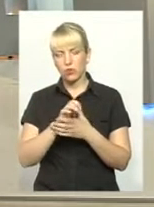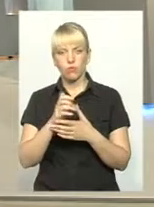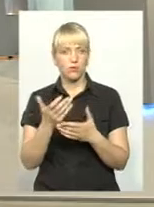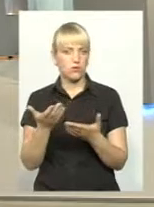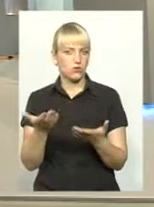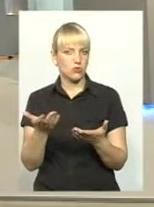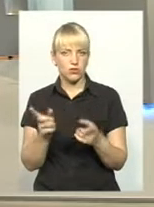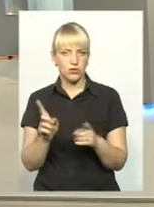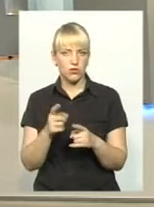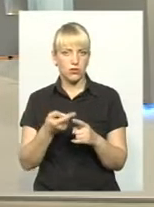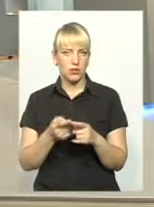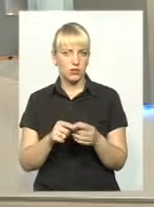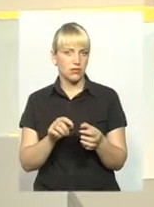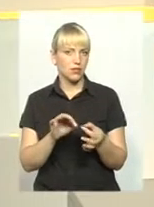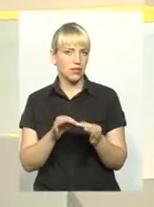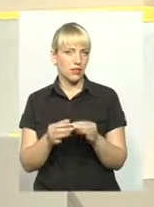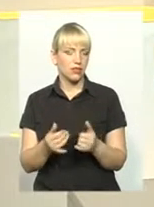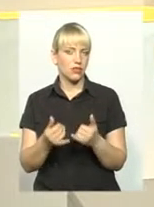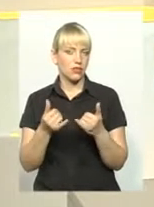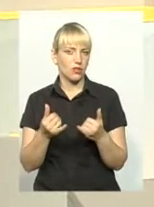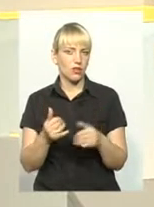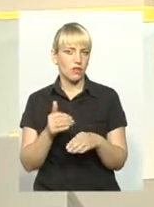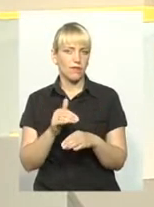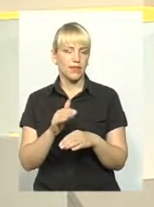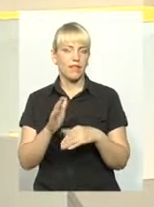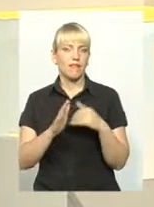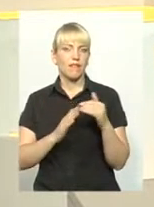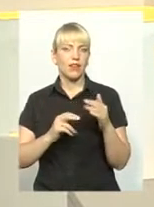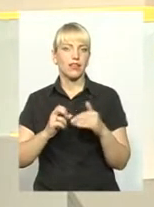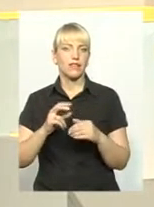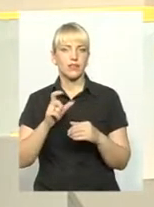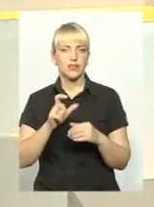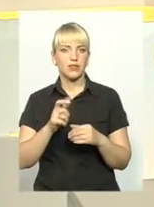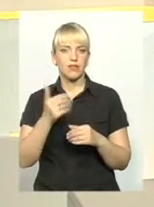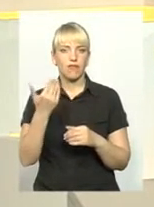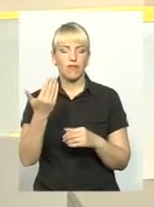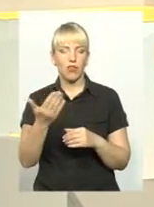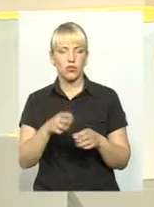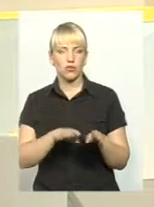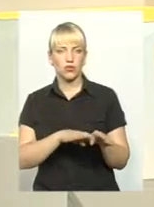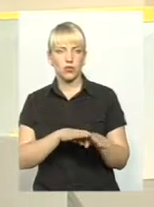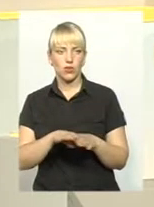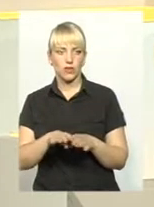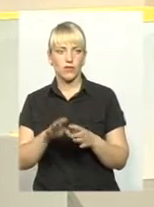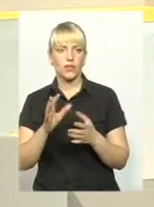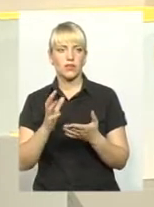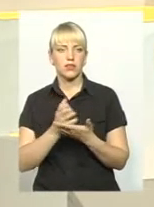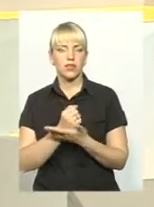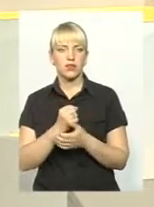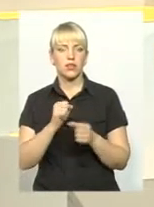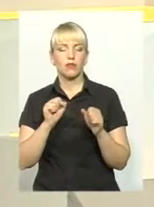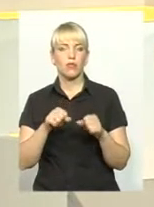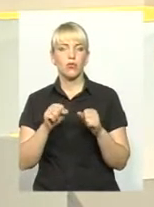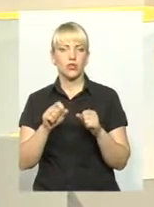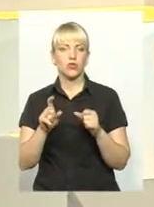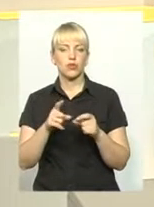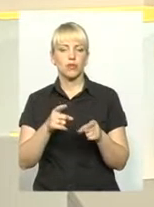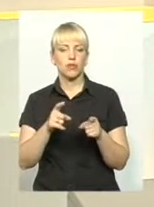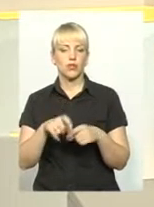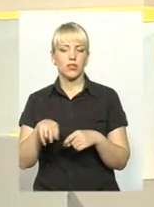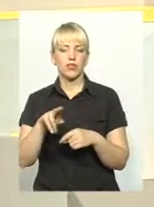складно для фахівців вашого рівня знайти можливість, аби притягнути їх